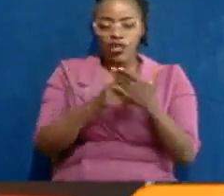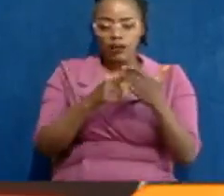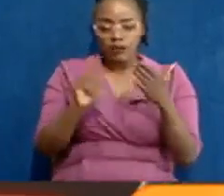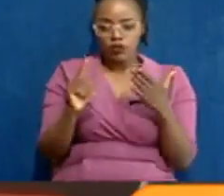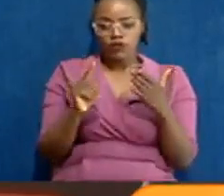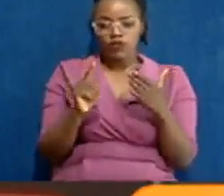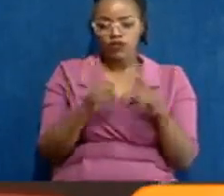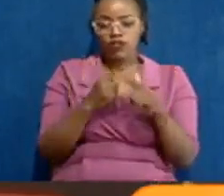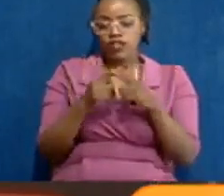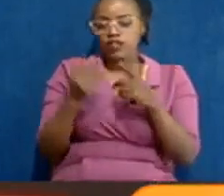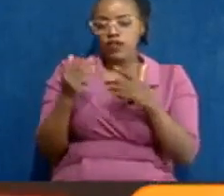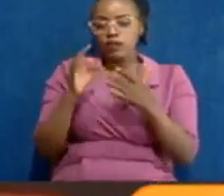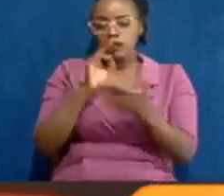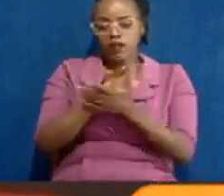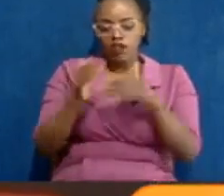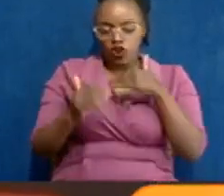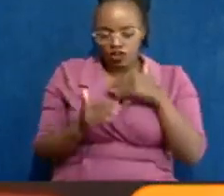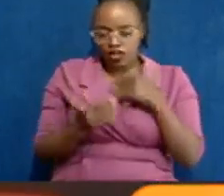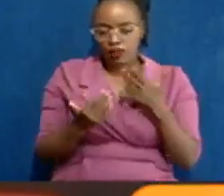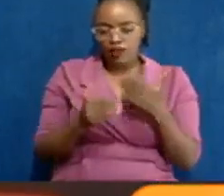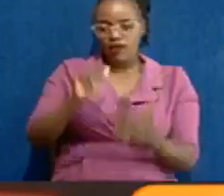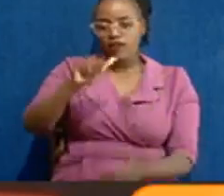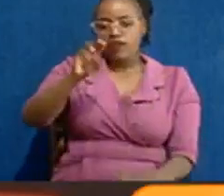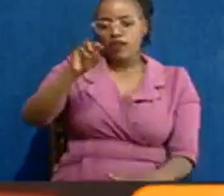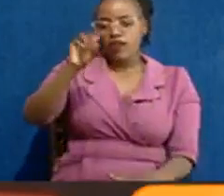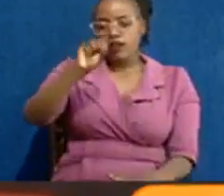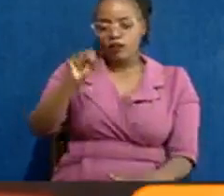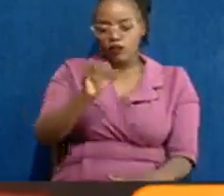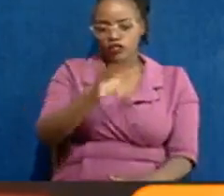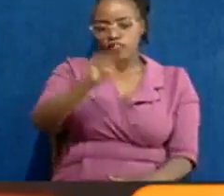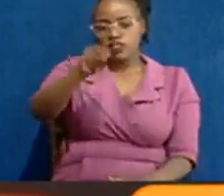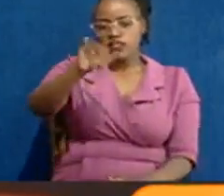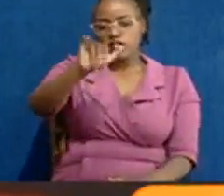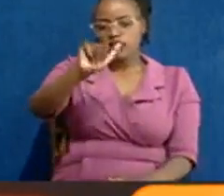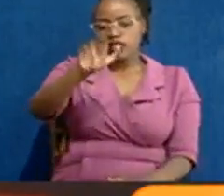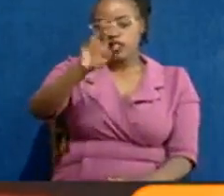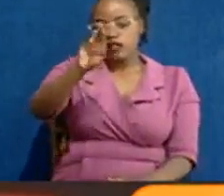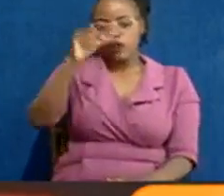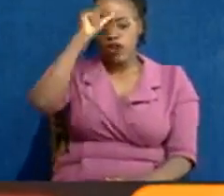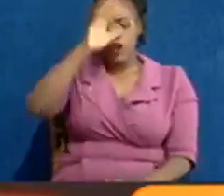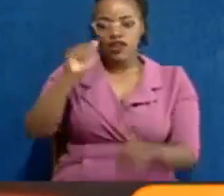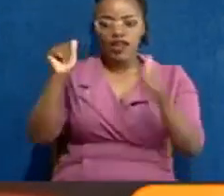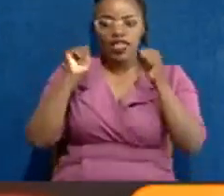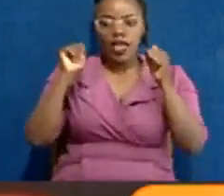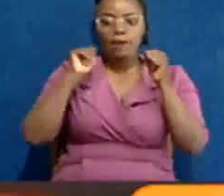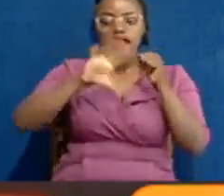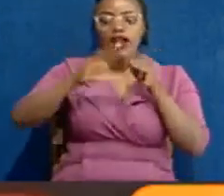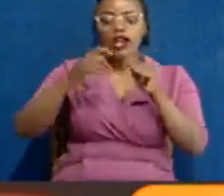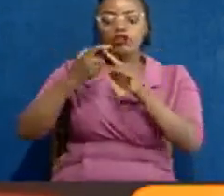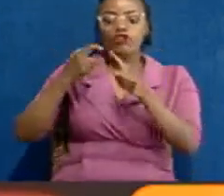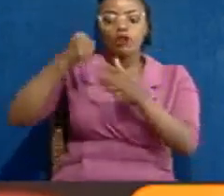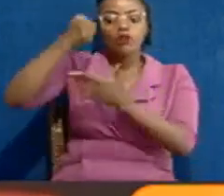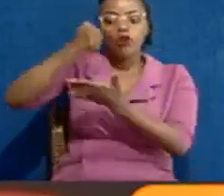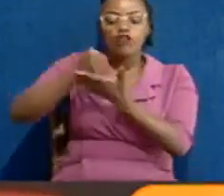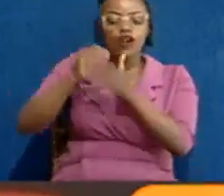approval of the removal of Honorable Amos Nyaribo, the governor of Nyamira County, from office by